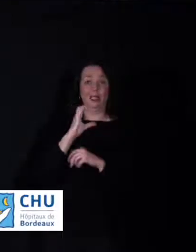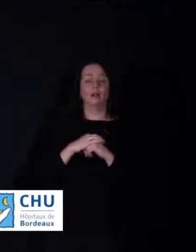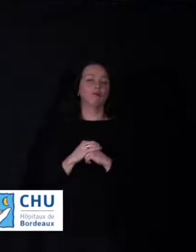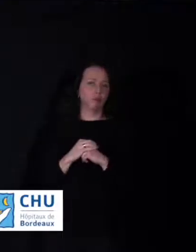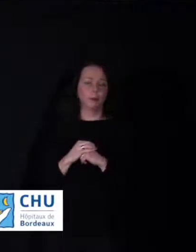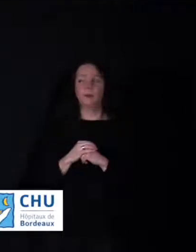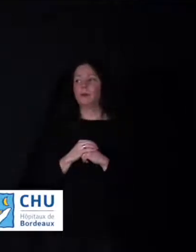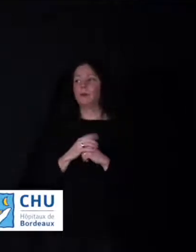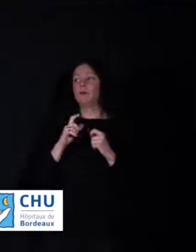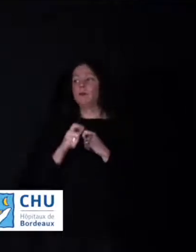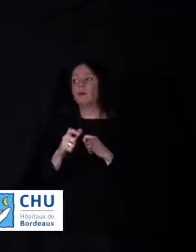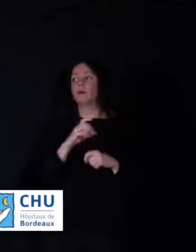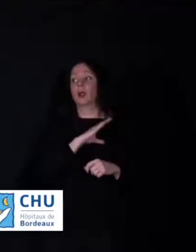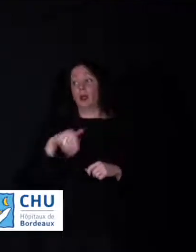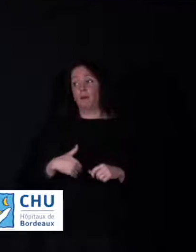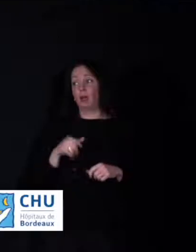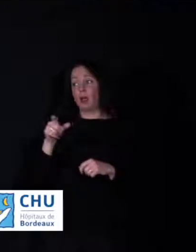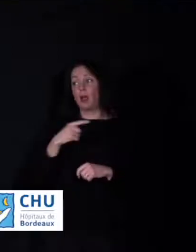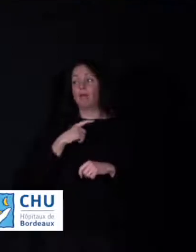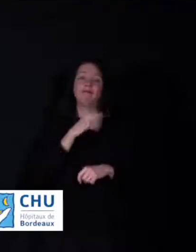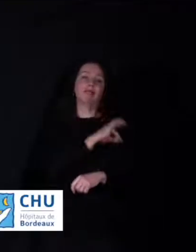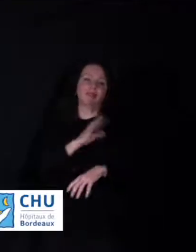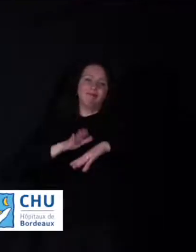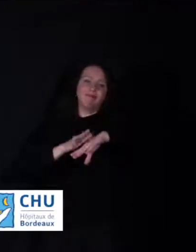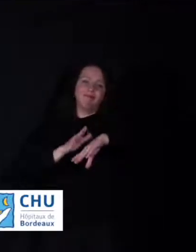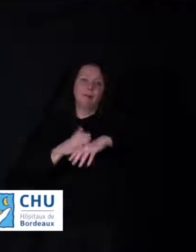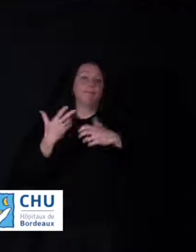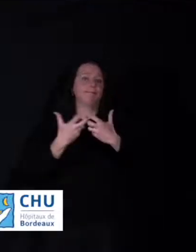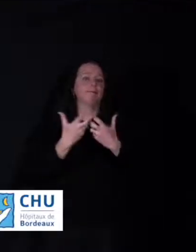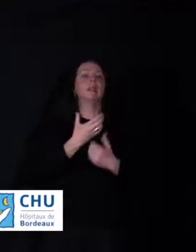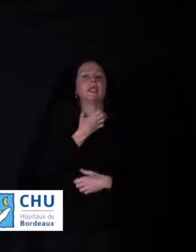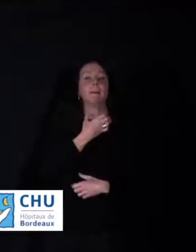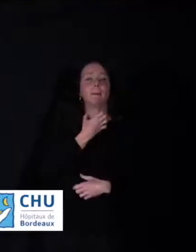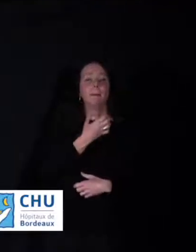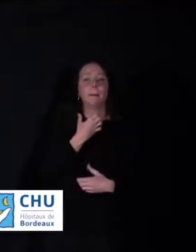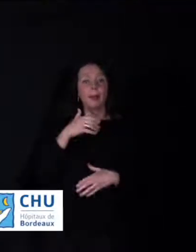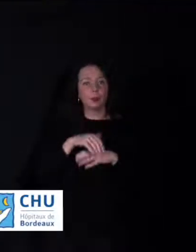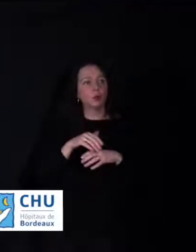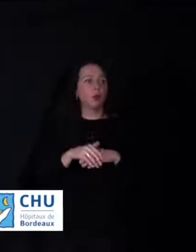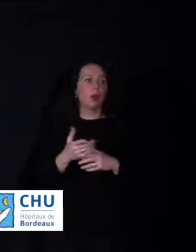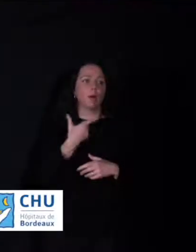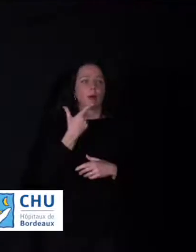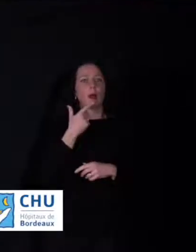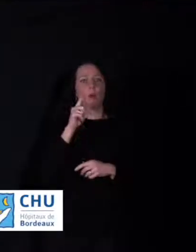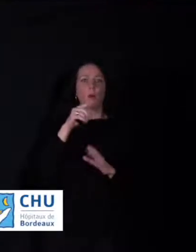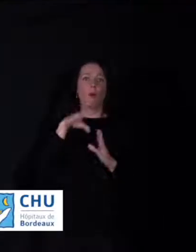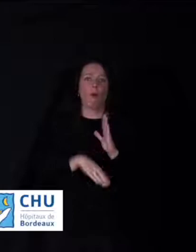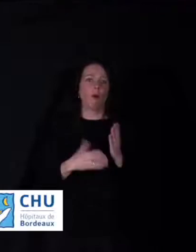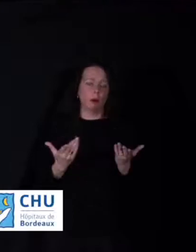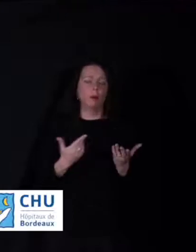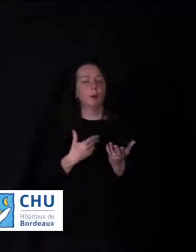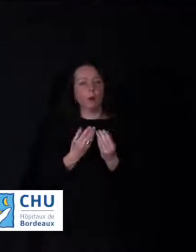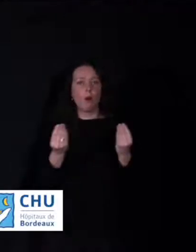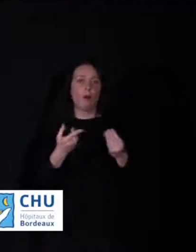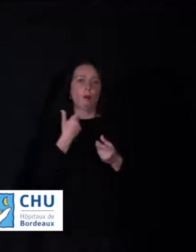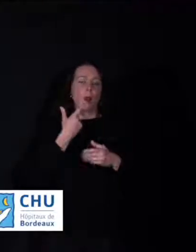va retrouver des vaccins qui restent recommandés. La grippe, bon, on en a beaucoup parlé, ce soir j'en parlerai peut-être un peu moins, mais